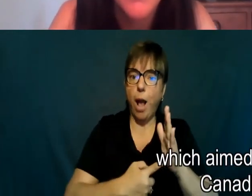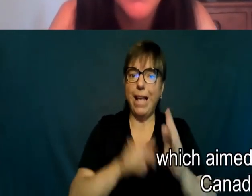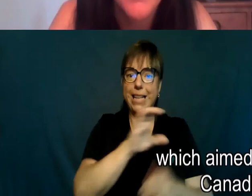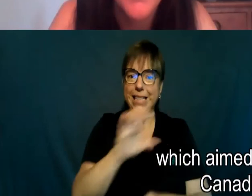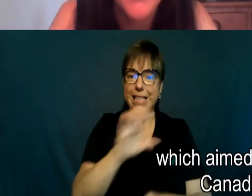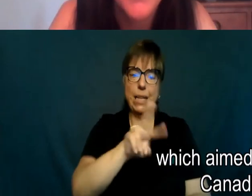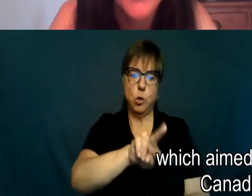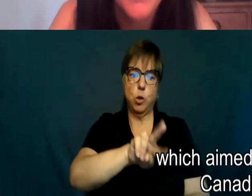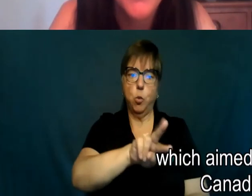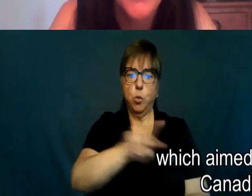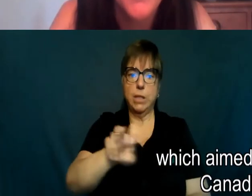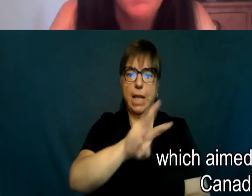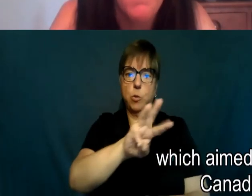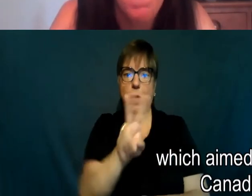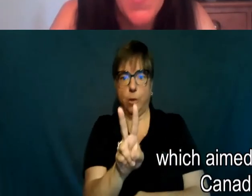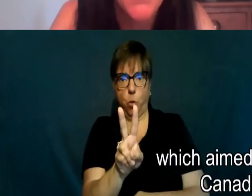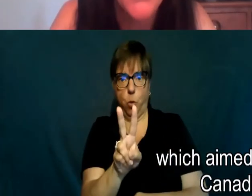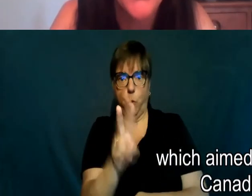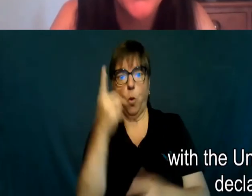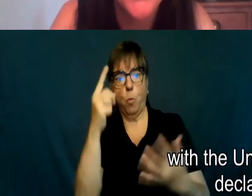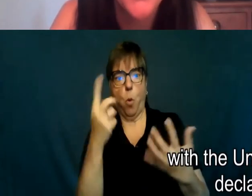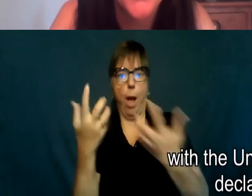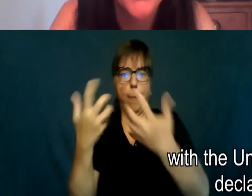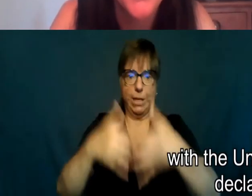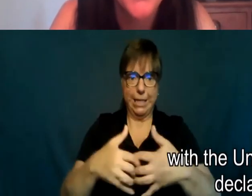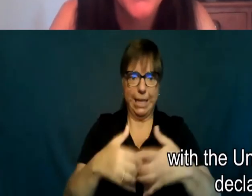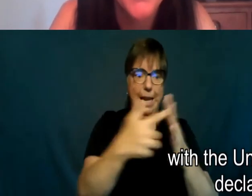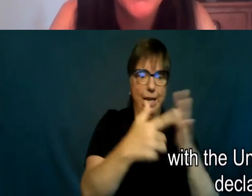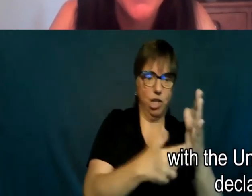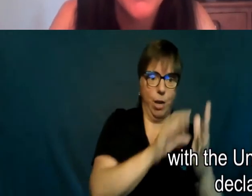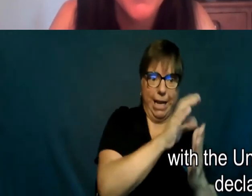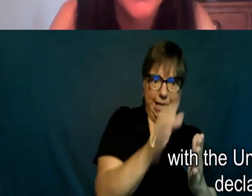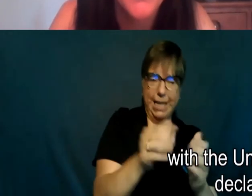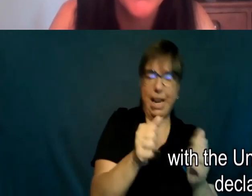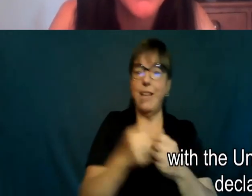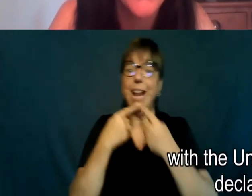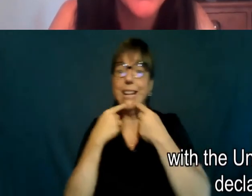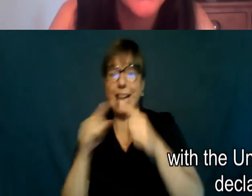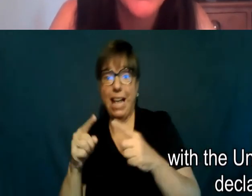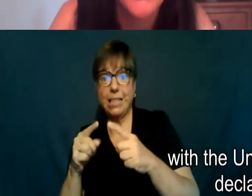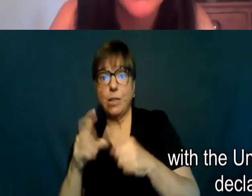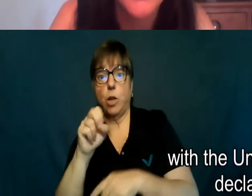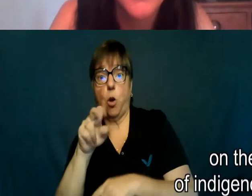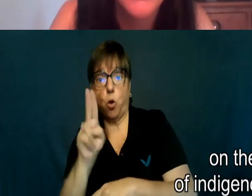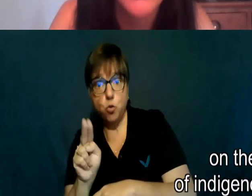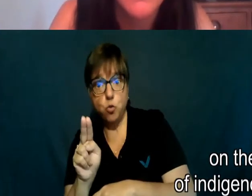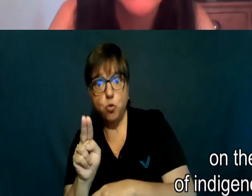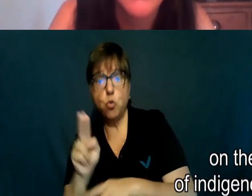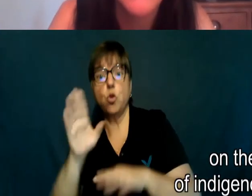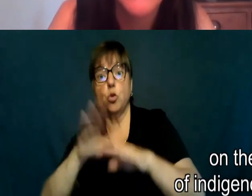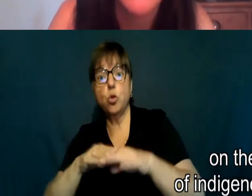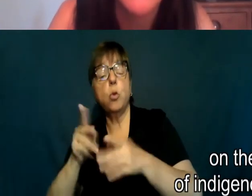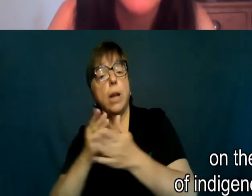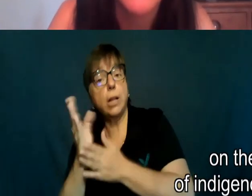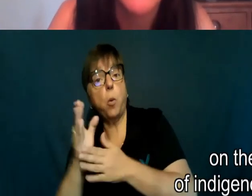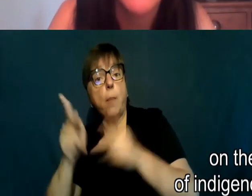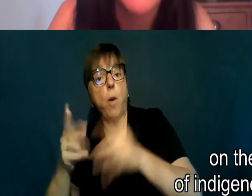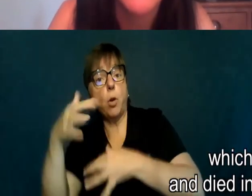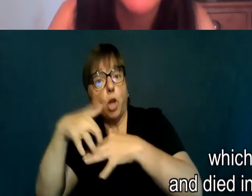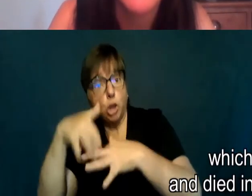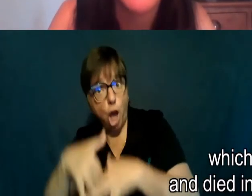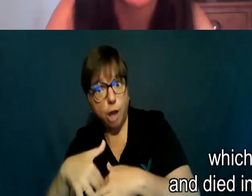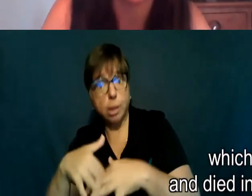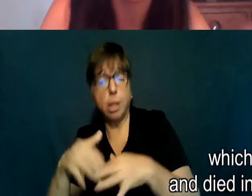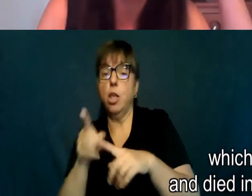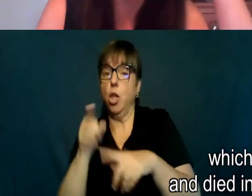qui visait à harmoniser la législation canadienne avec la Déclaration des Nations unies sur les droits des peuples autochtones, un projet de loi